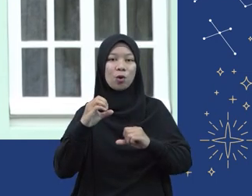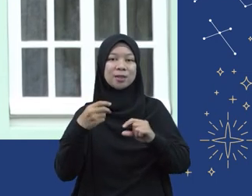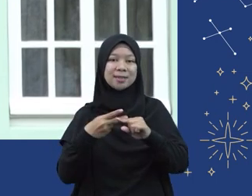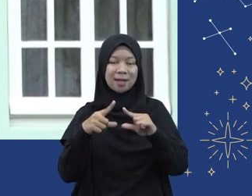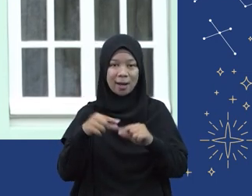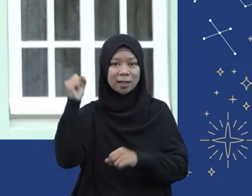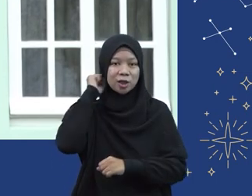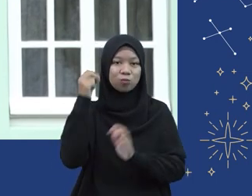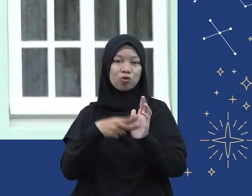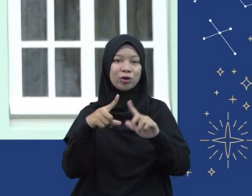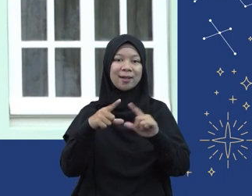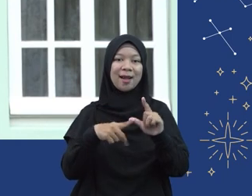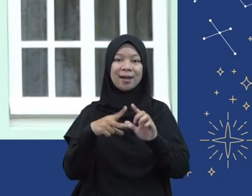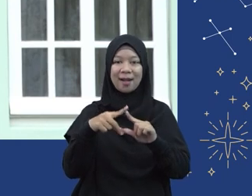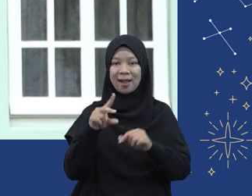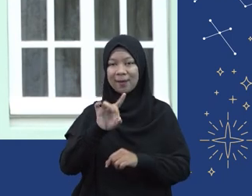jajarannya